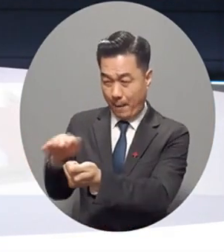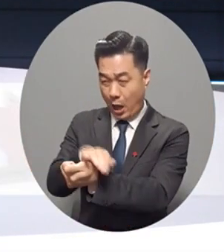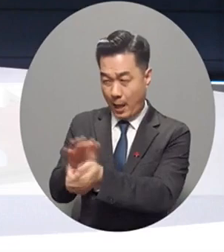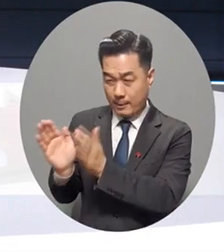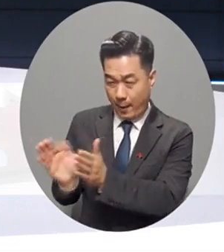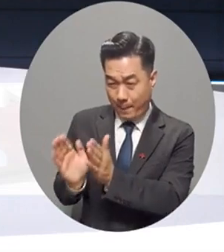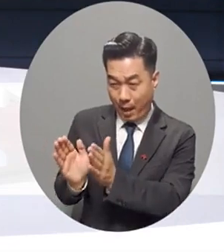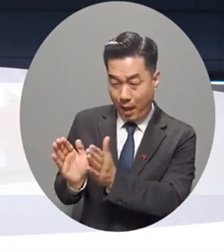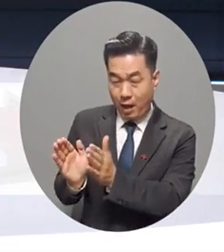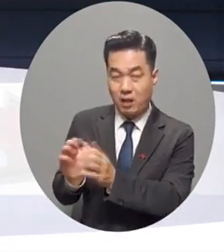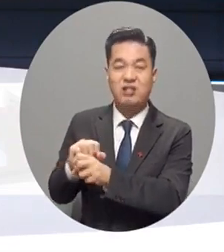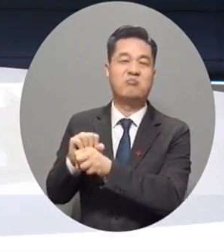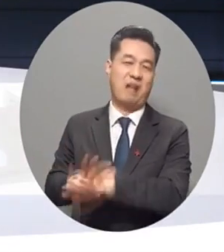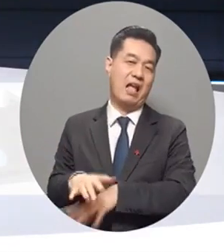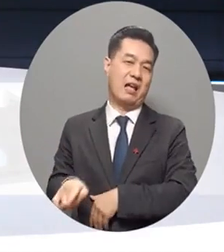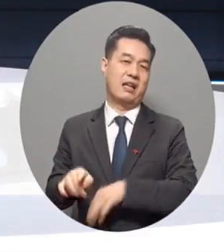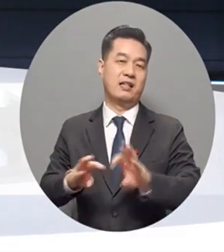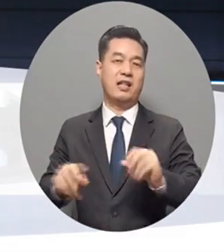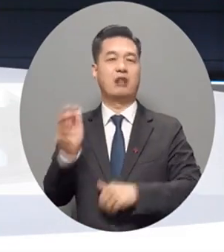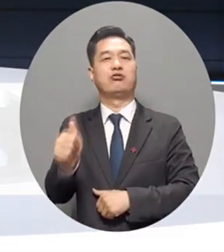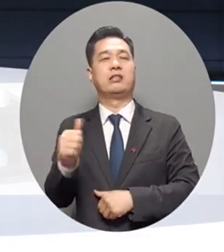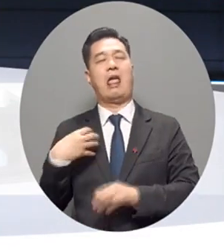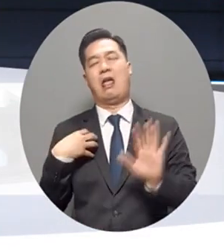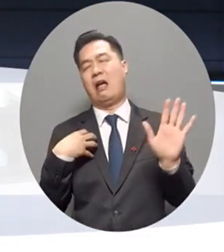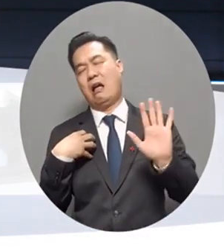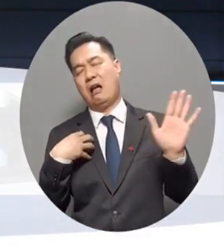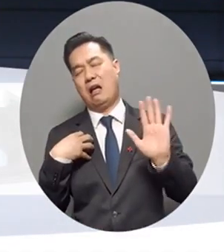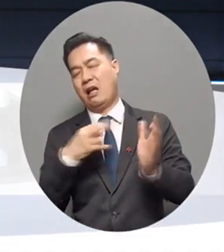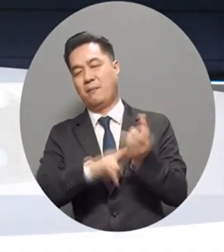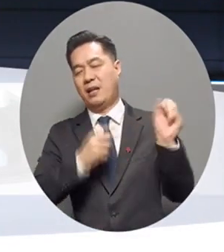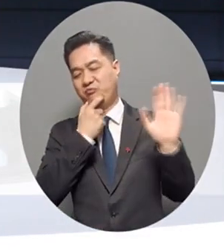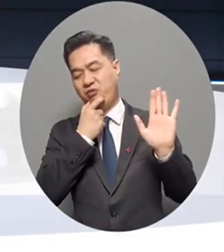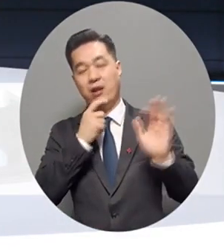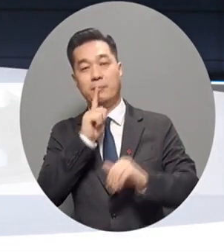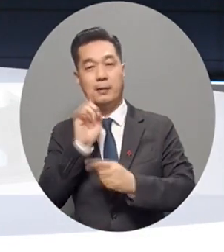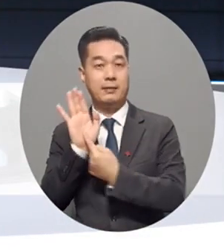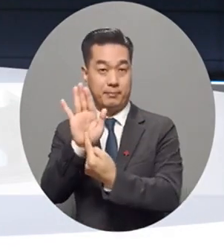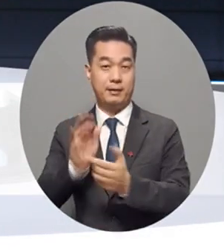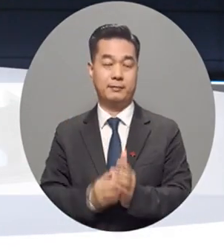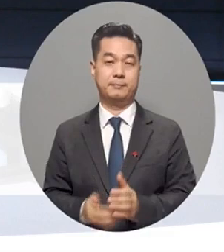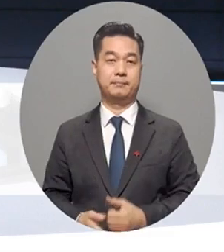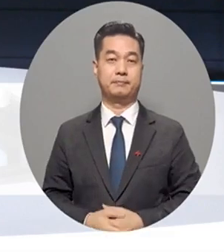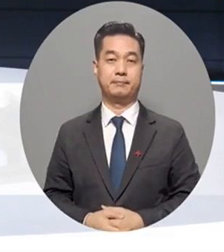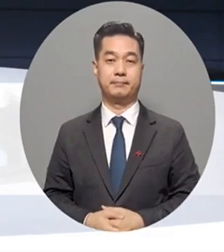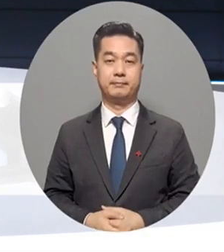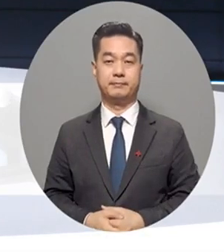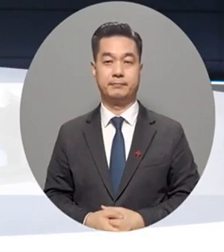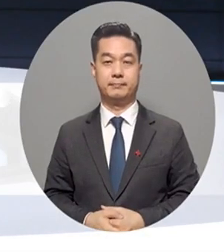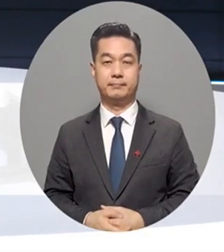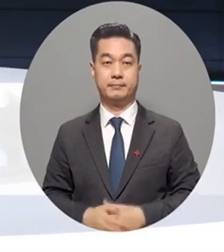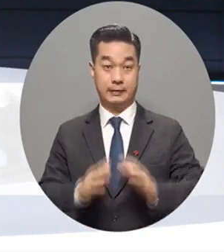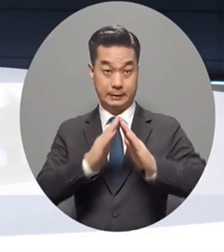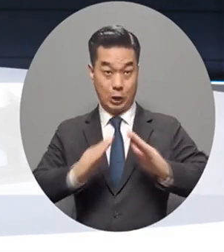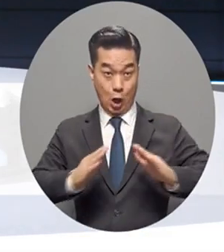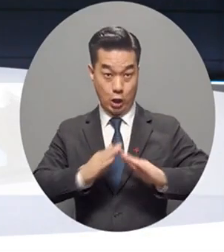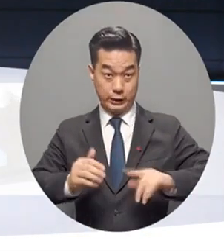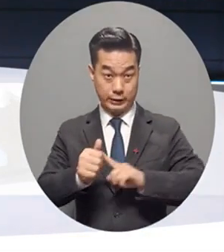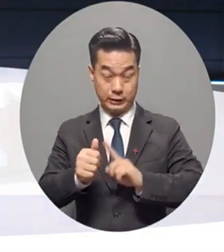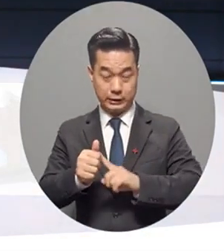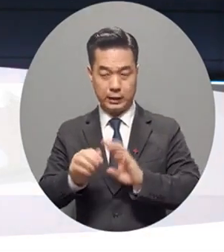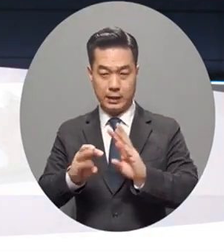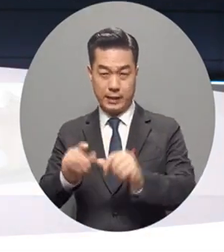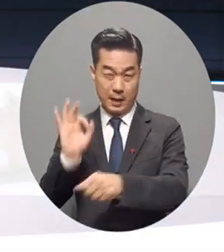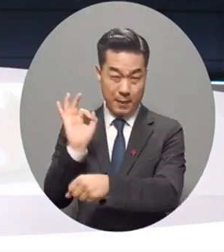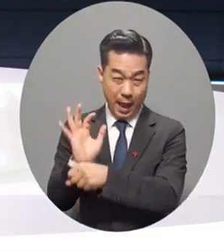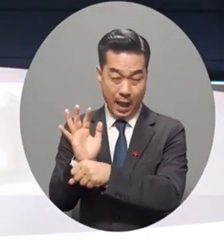무산됐습니다. 땅 주인이 부담스럽다면서 팔지 않겠다는 의사를 밝혔는데요. 전 씨 측은 당초 땅 매입을